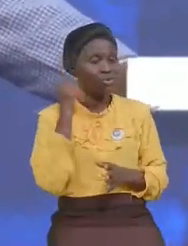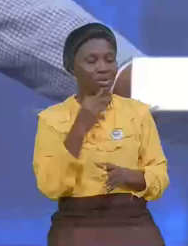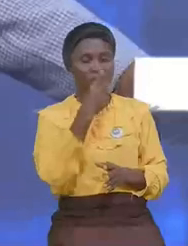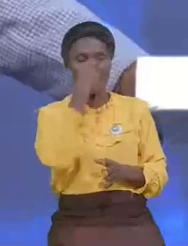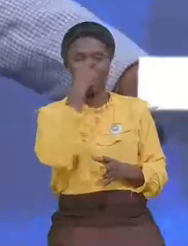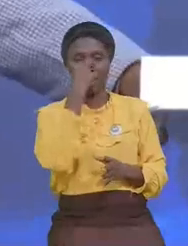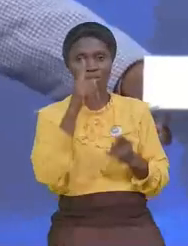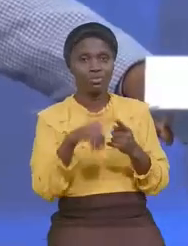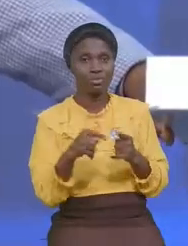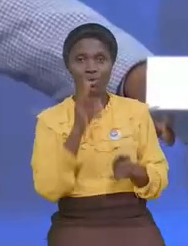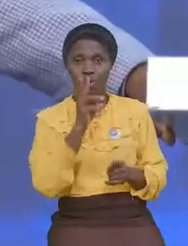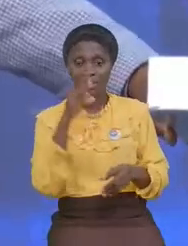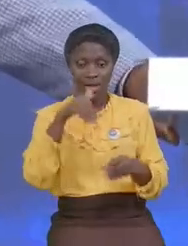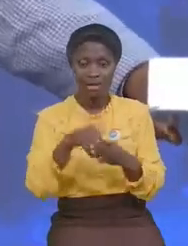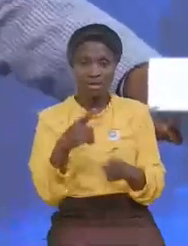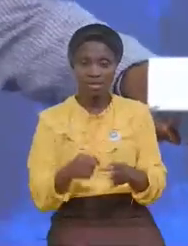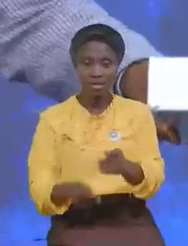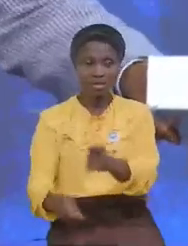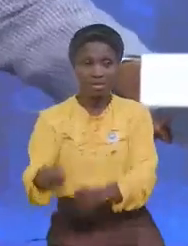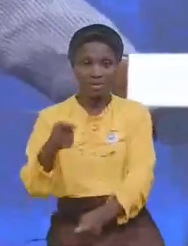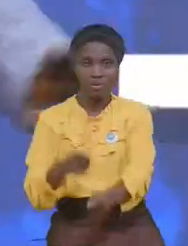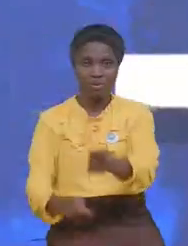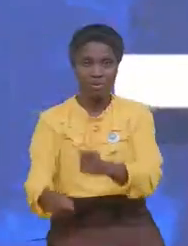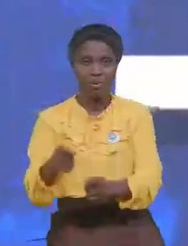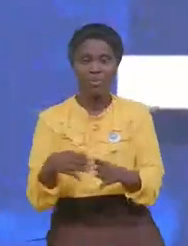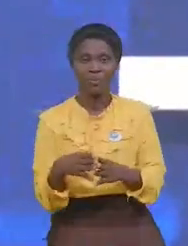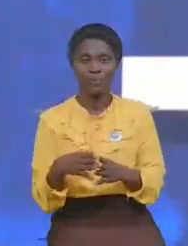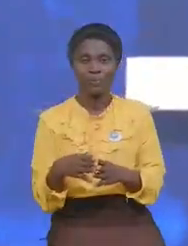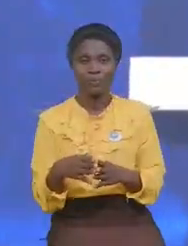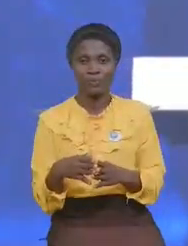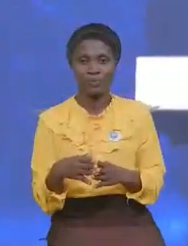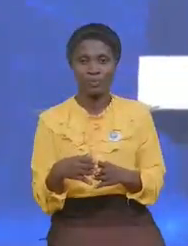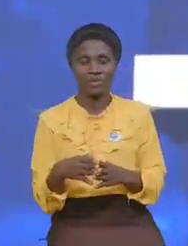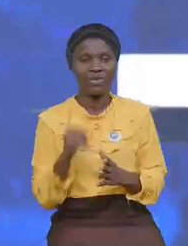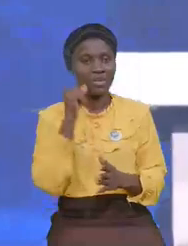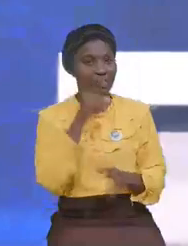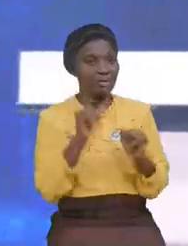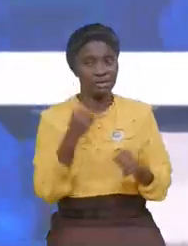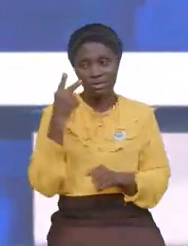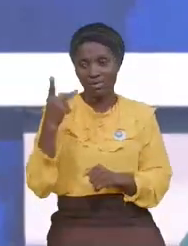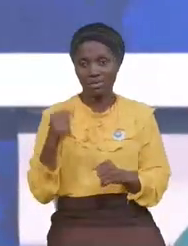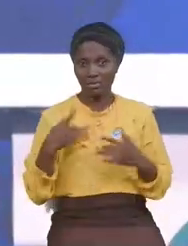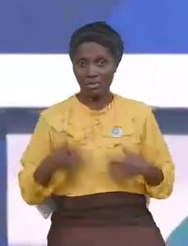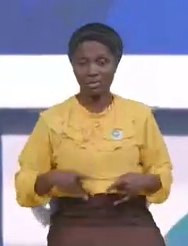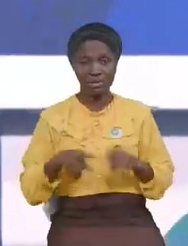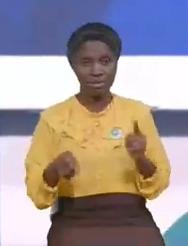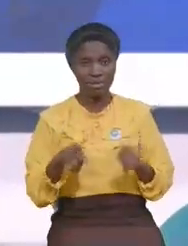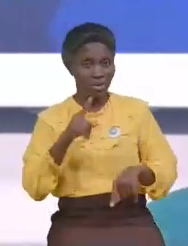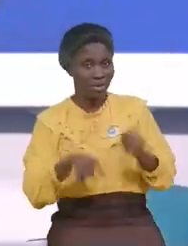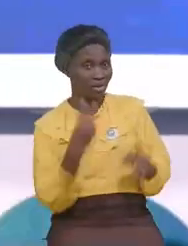Elle était aveugle à la source d'eau. Pourquoi qu'elle voit physiquement?